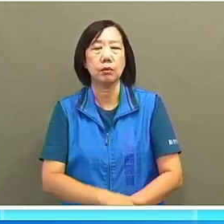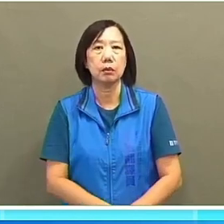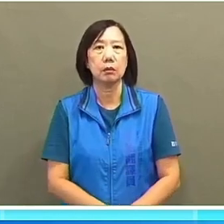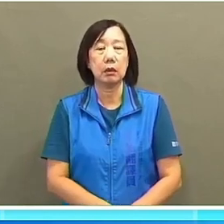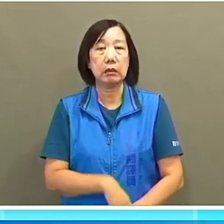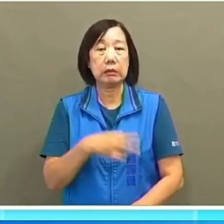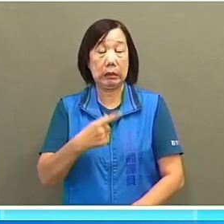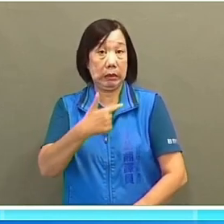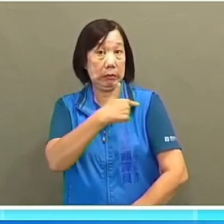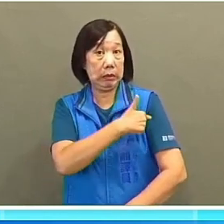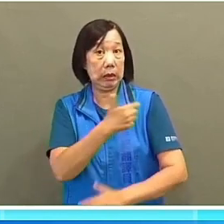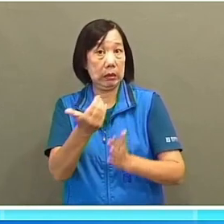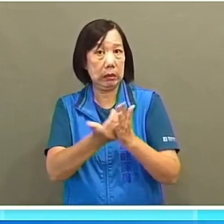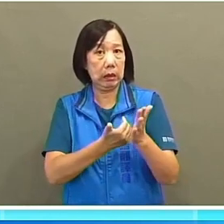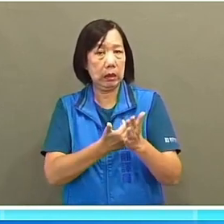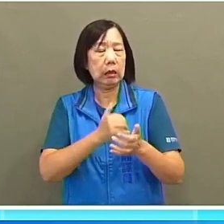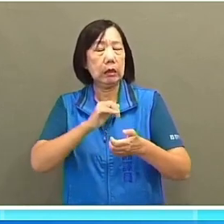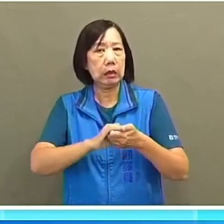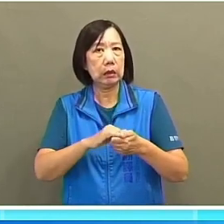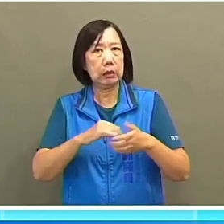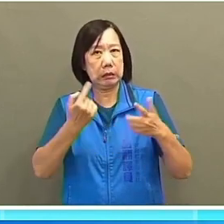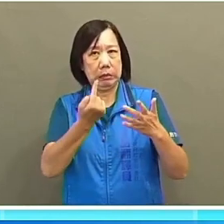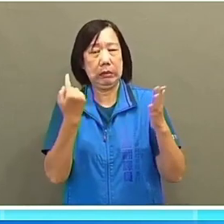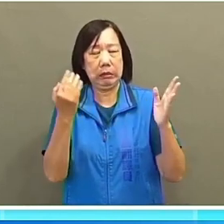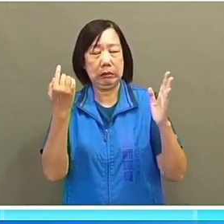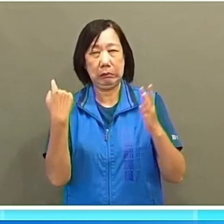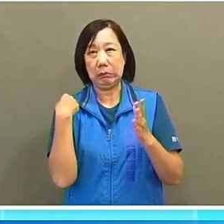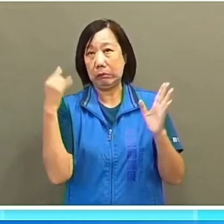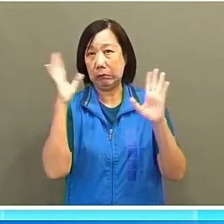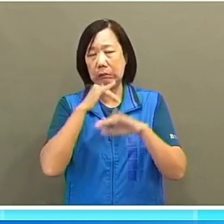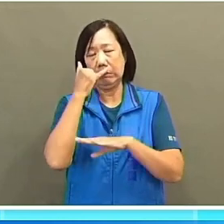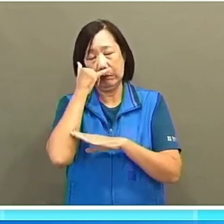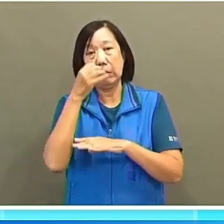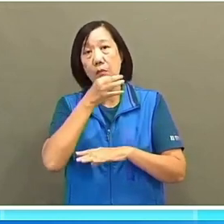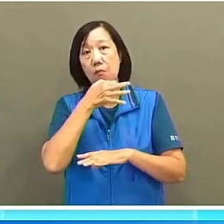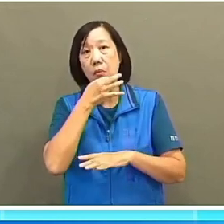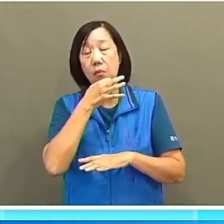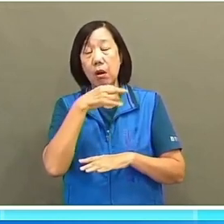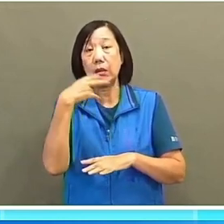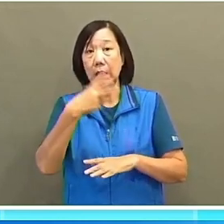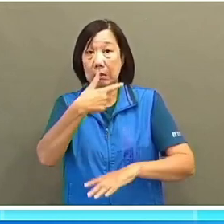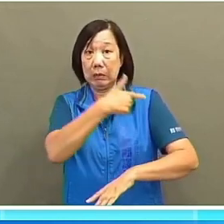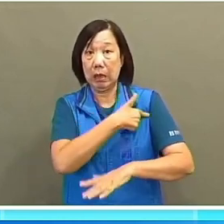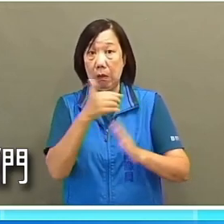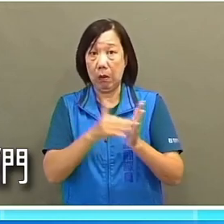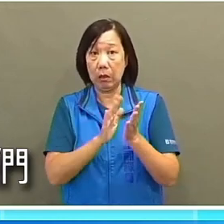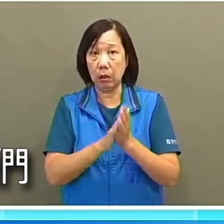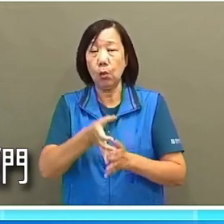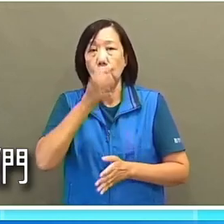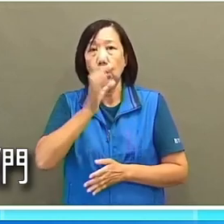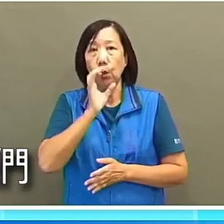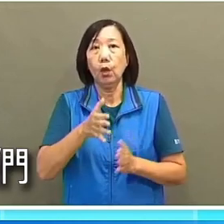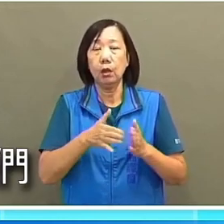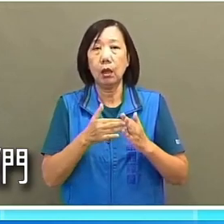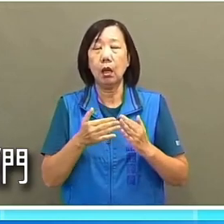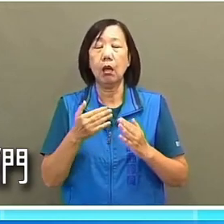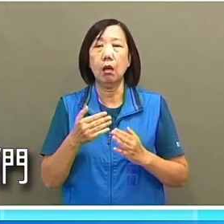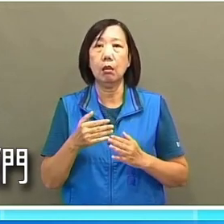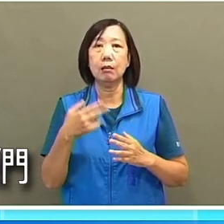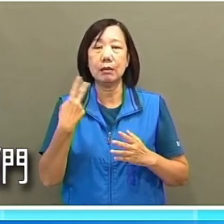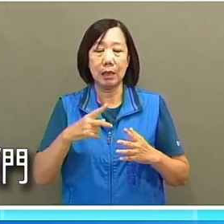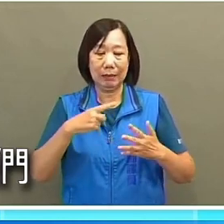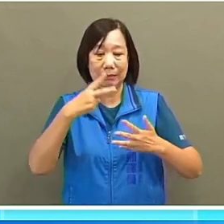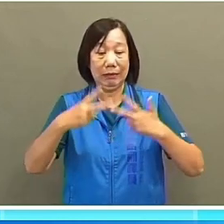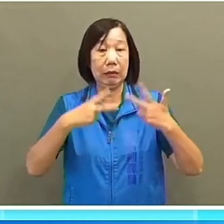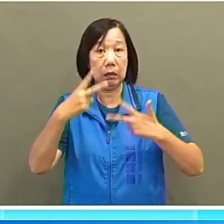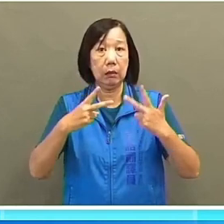施打之前睡眠一定要够，不熬夜，施打后要多喝水。那体育课这2周里面，我